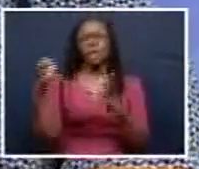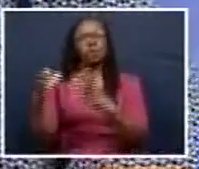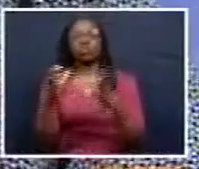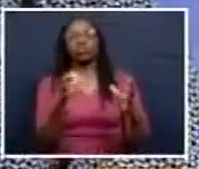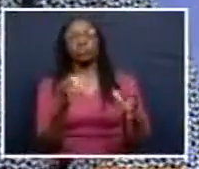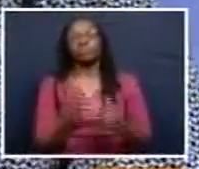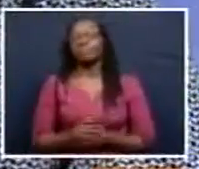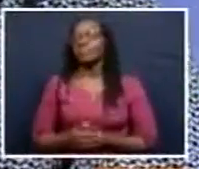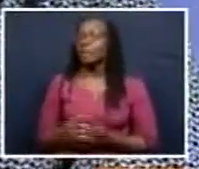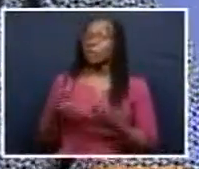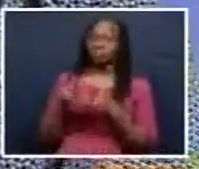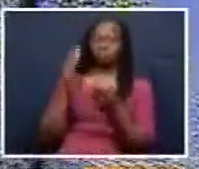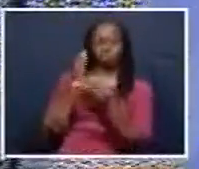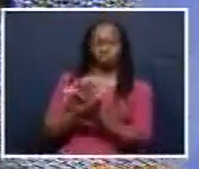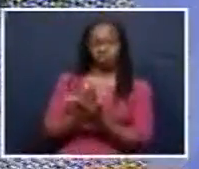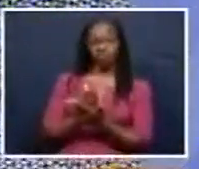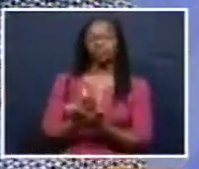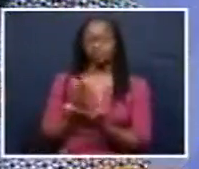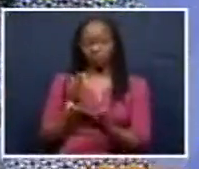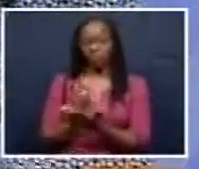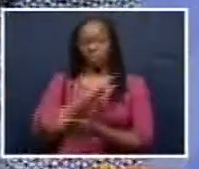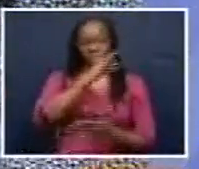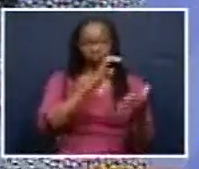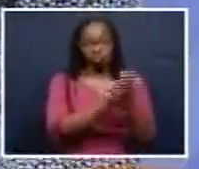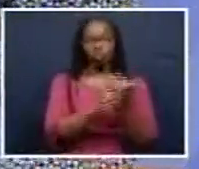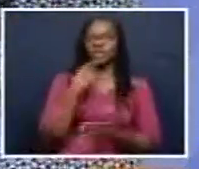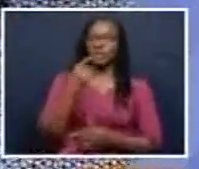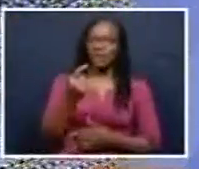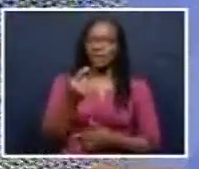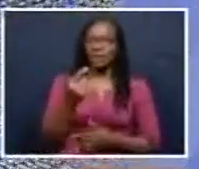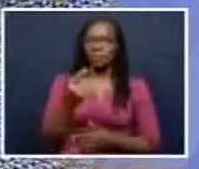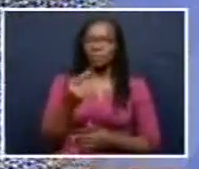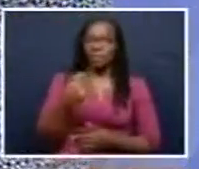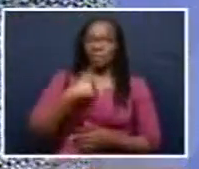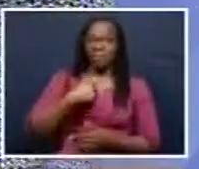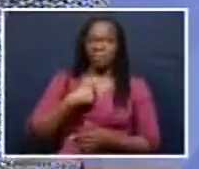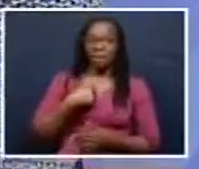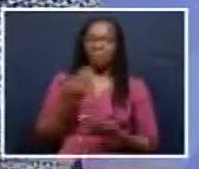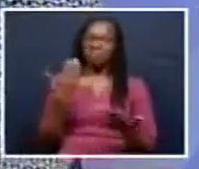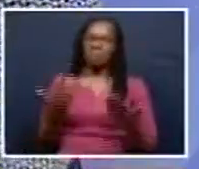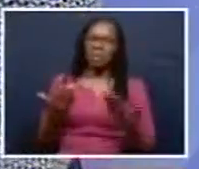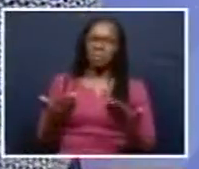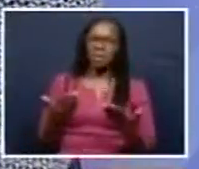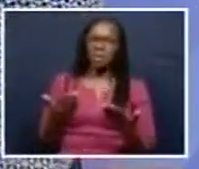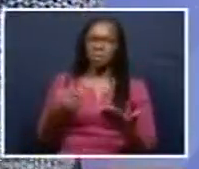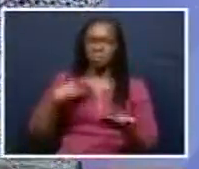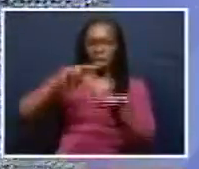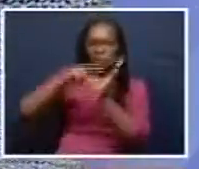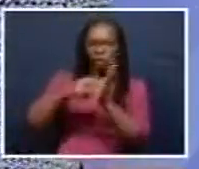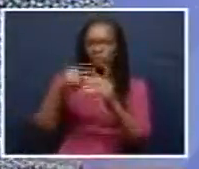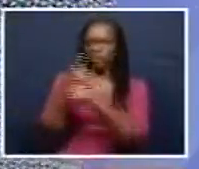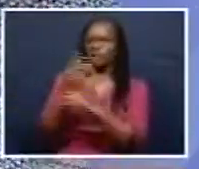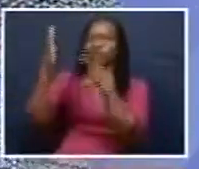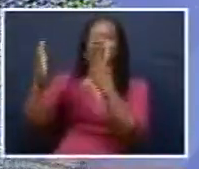wa Jubilee wanasema mimi ni umetumia neno gani mimi ni labda ni project wa pande hii ndio